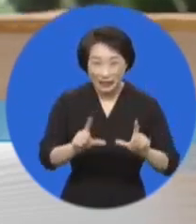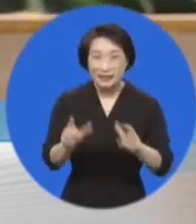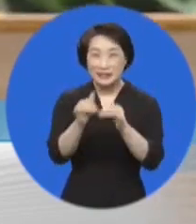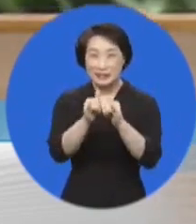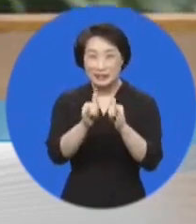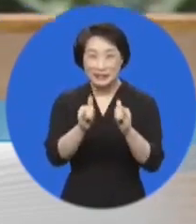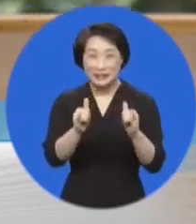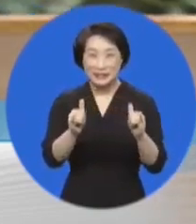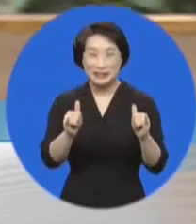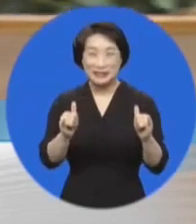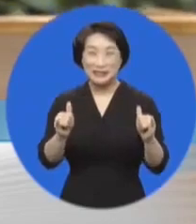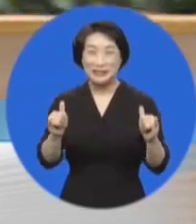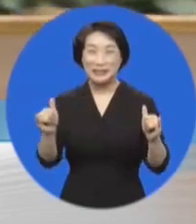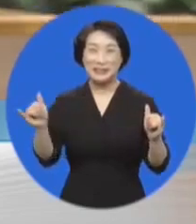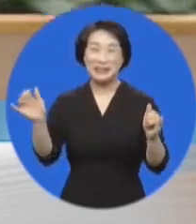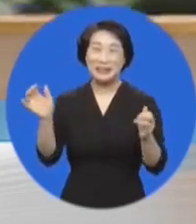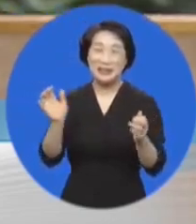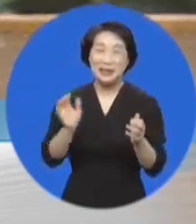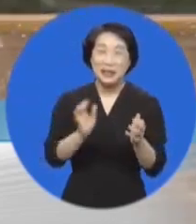사느니